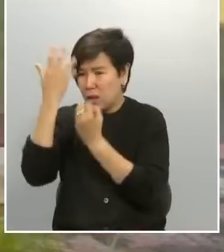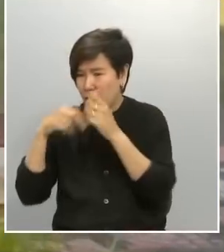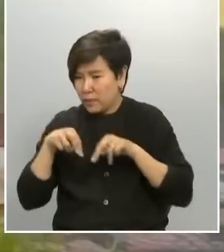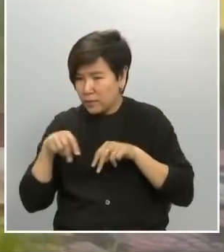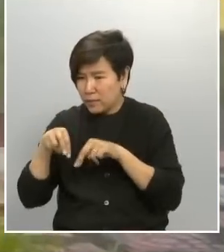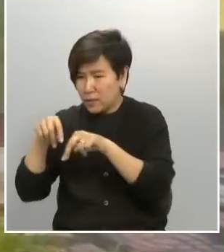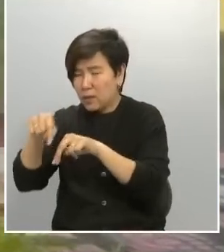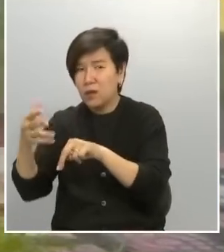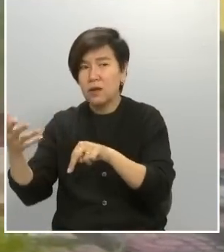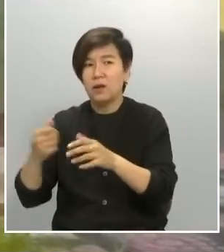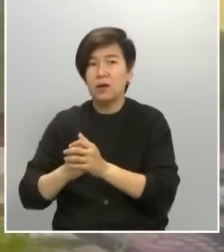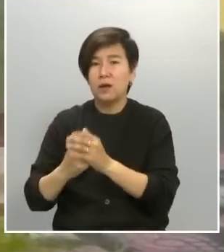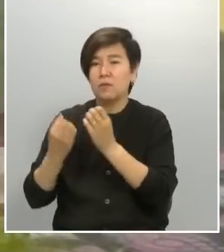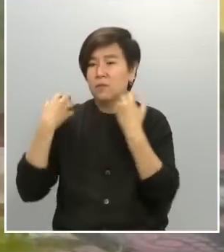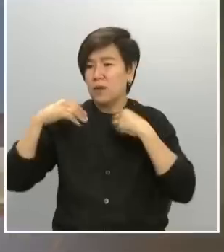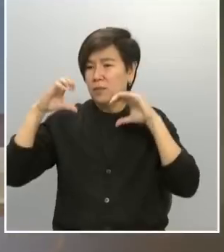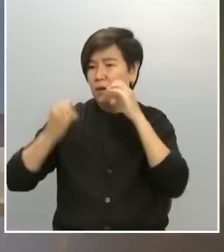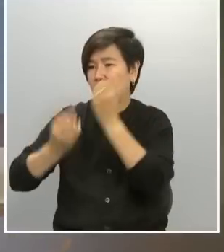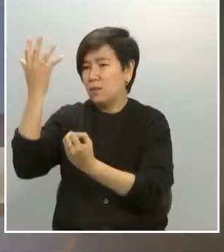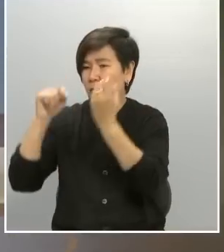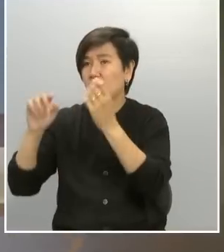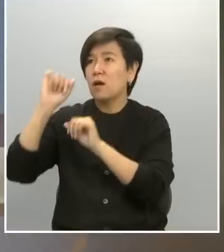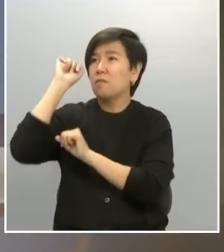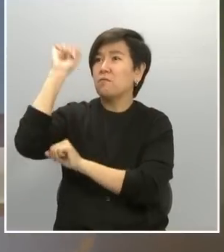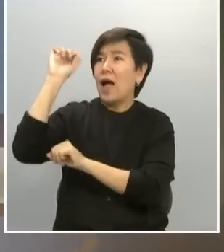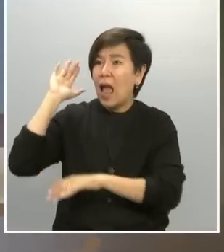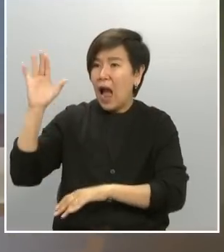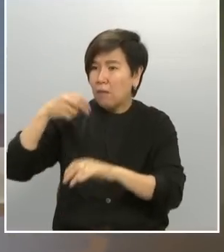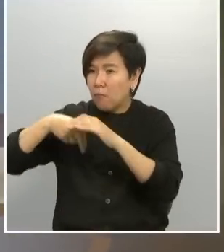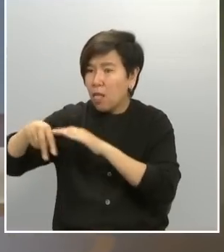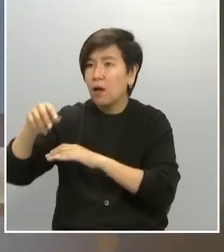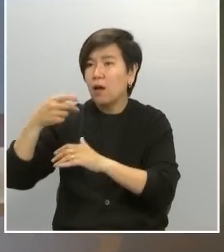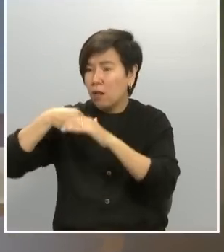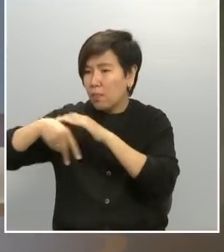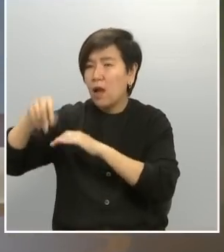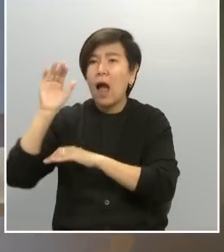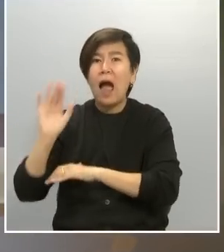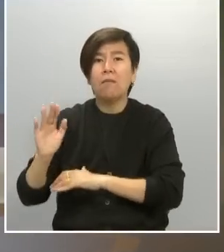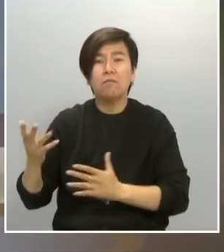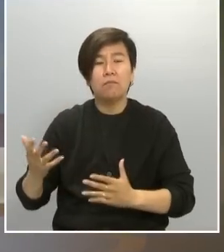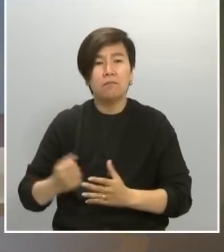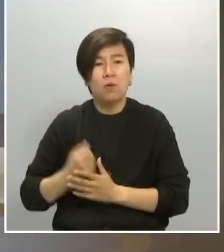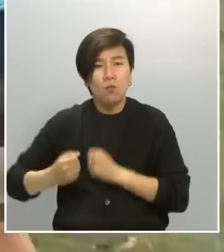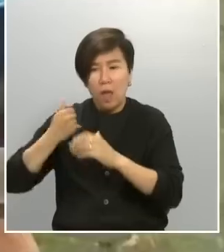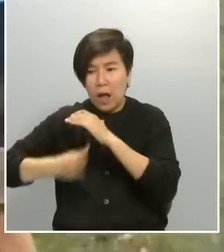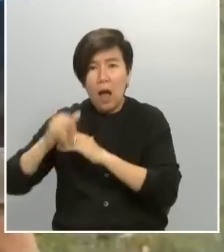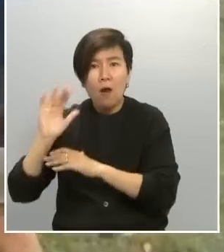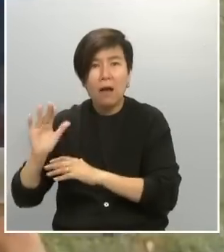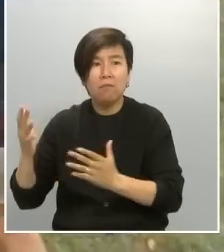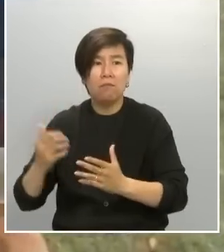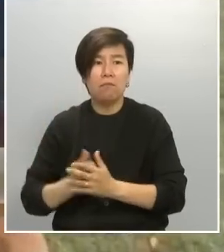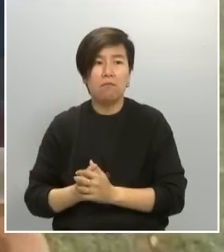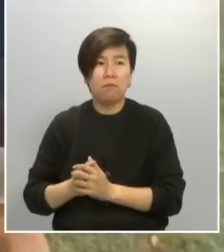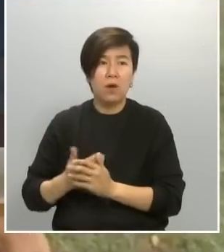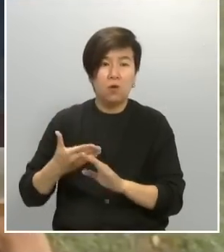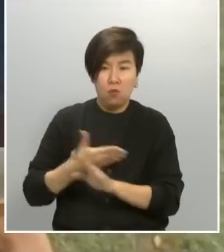างเส้นทางมันอยู่ในอุทยานอุทยานเอาป้ายมาติดห้ามใช้เส้นทางนั่นทำให้ประเด็นก็คือว่าทำเรื่องขออนุญาตไปกว่า